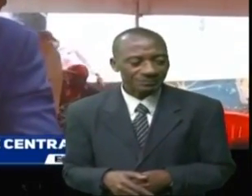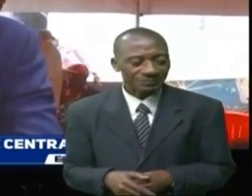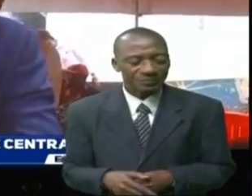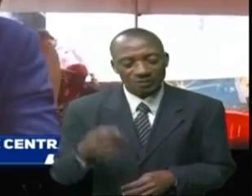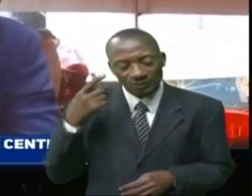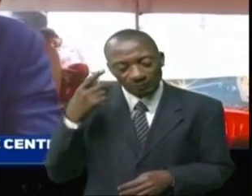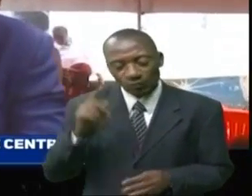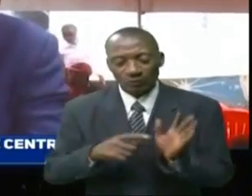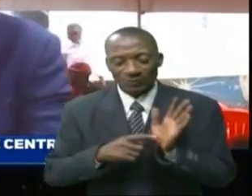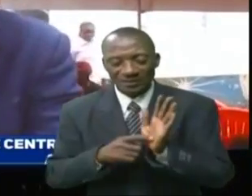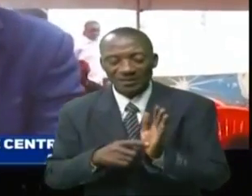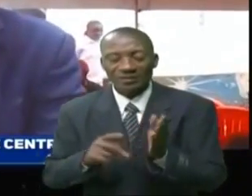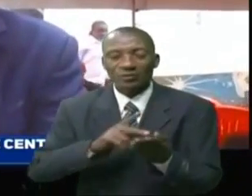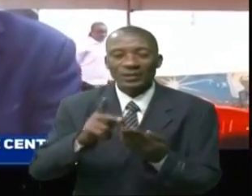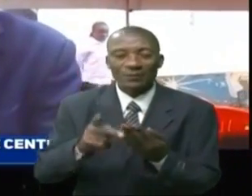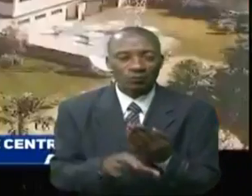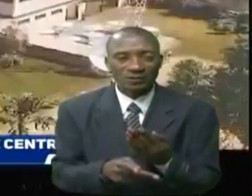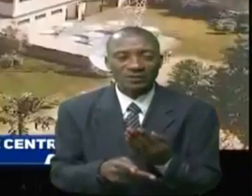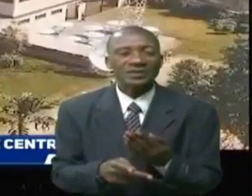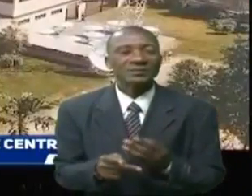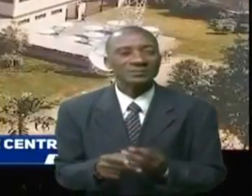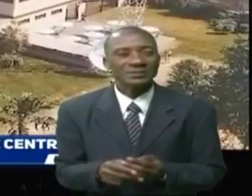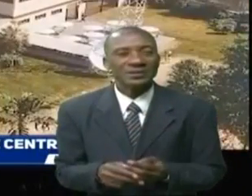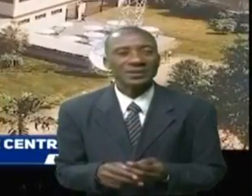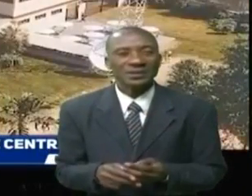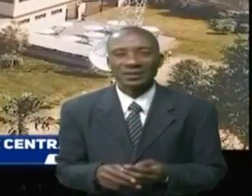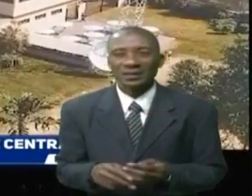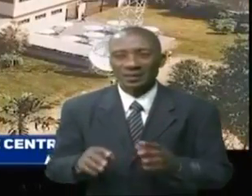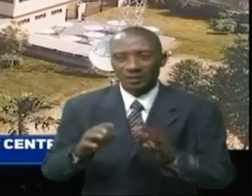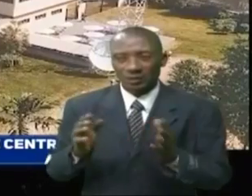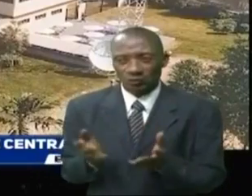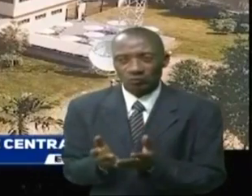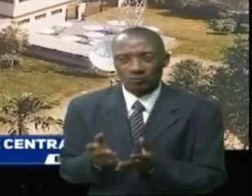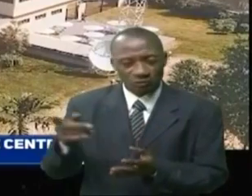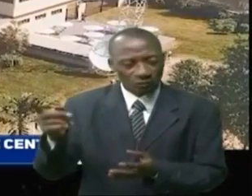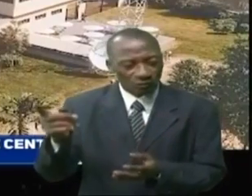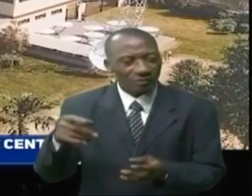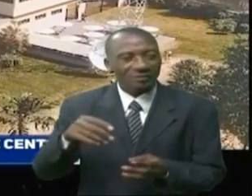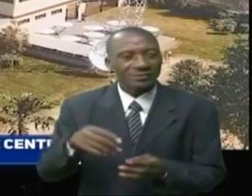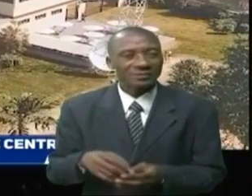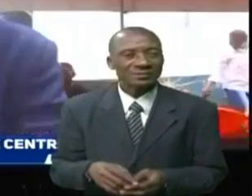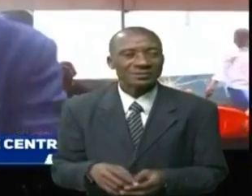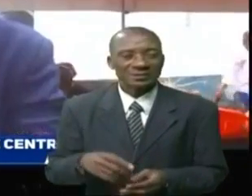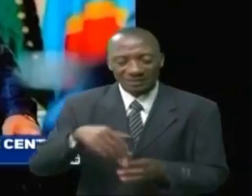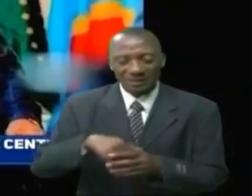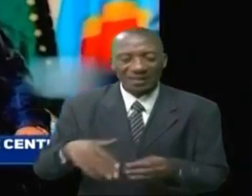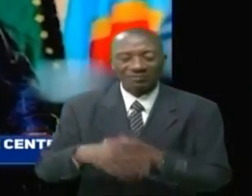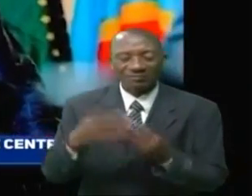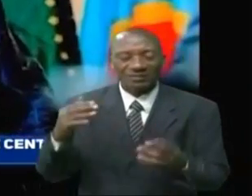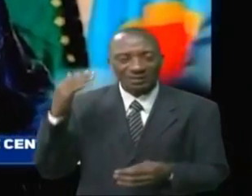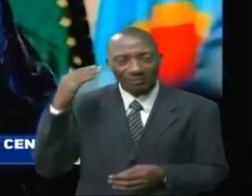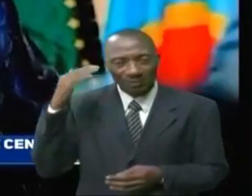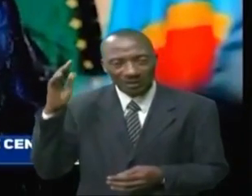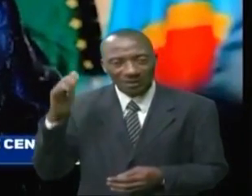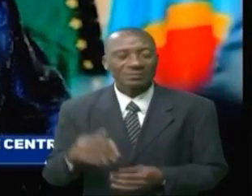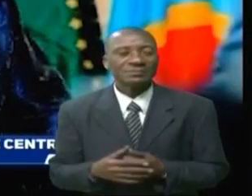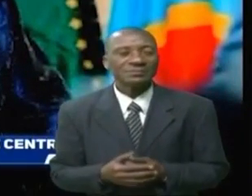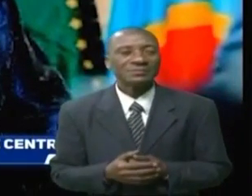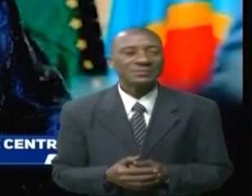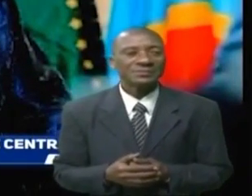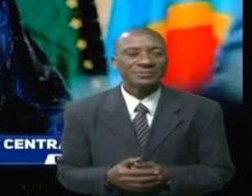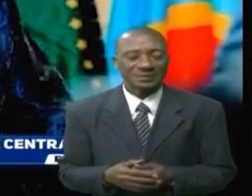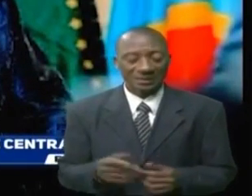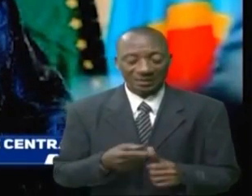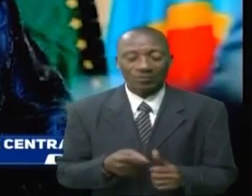projets ambitieux de construction de la centrale solaire à Mbandaka, je voudrais rendre un vibrant hommage au président de